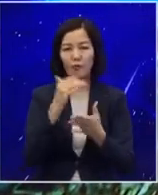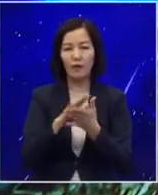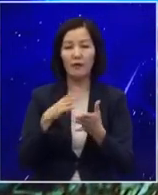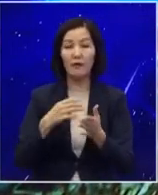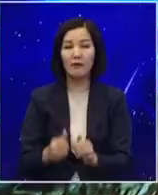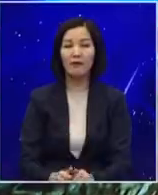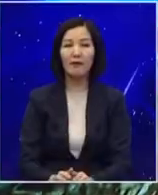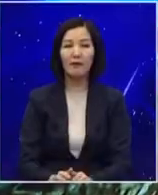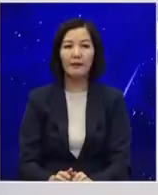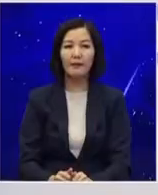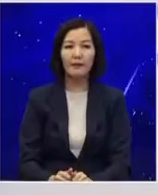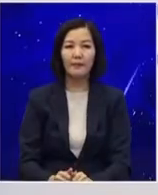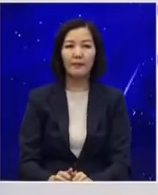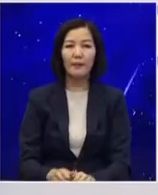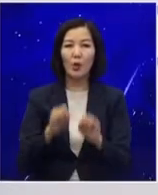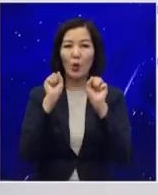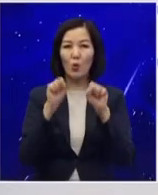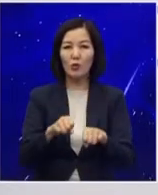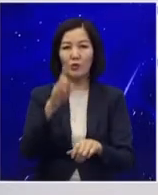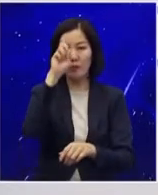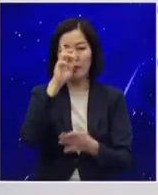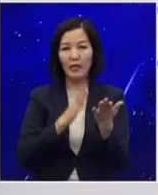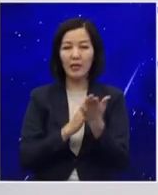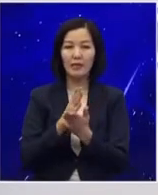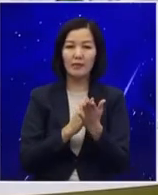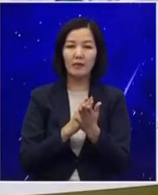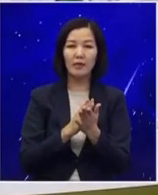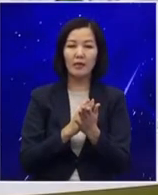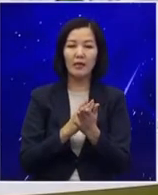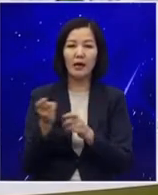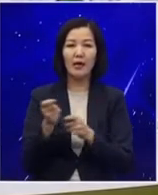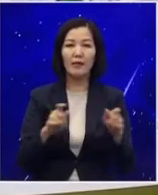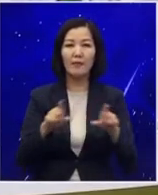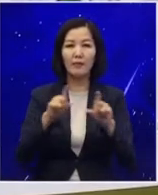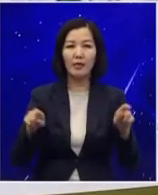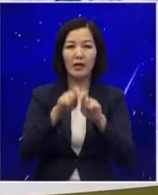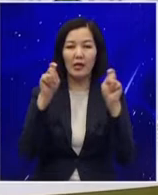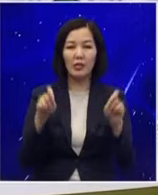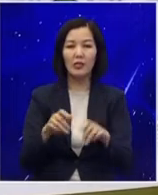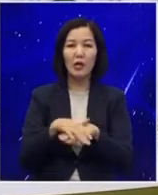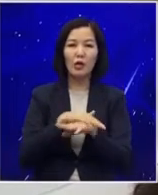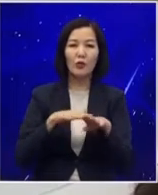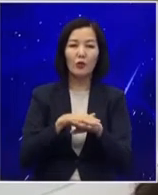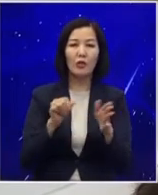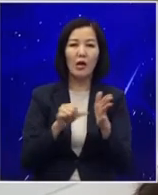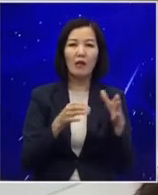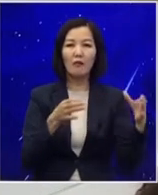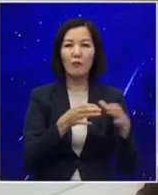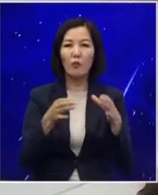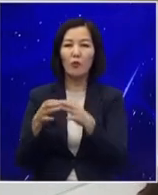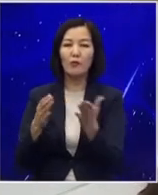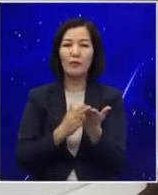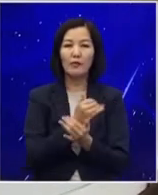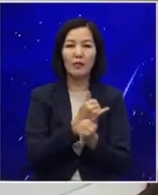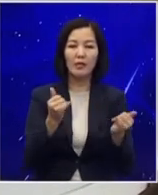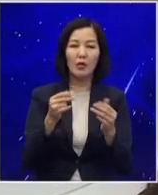көрді. Қол жетімді мемлекеттік қызмет Текелде сервистік әкімдік ашылды. Мұнда тұрғындарға 6 бөлім қызмет көрсетеді.